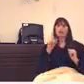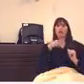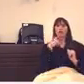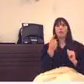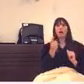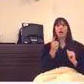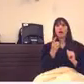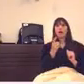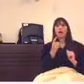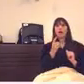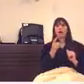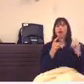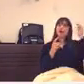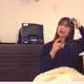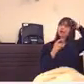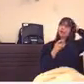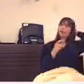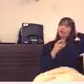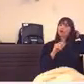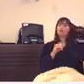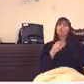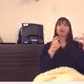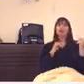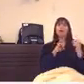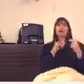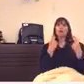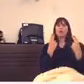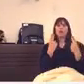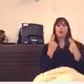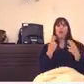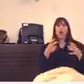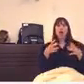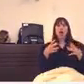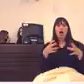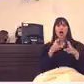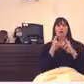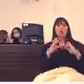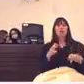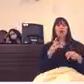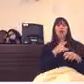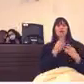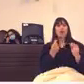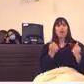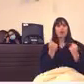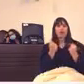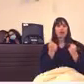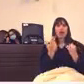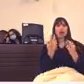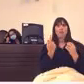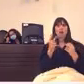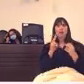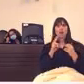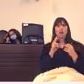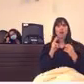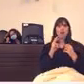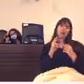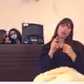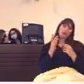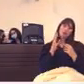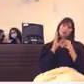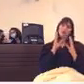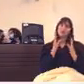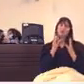ולא בעניין פרוצדורלי, אלא בעניין מהותי, עמותת לב חש חזקה הרבה יותר מכל מה שאתם חושבים, כדאי שתעיינו בדוחות הכספיים שלהם מעת